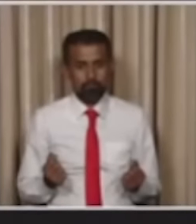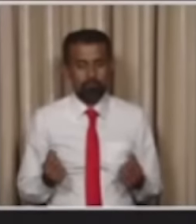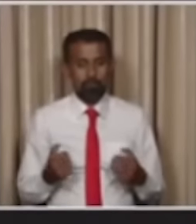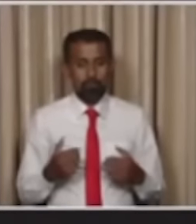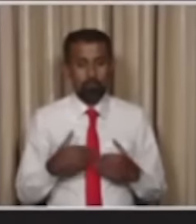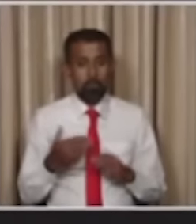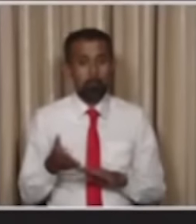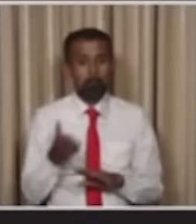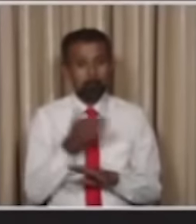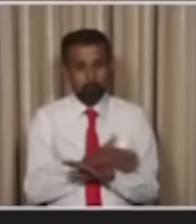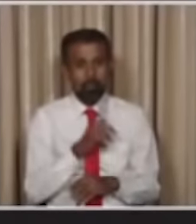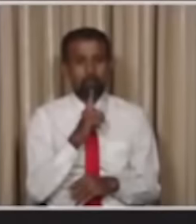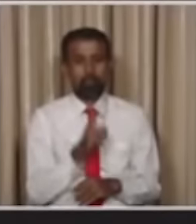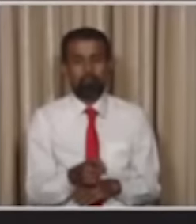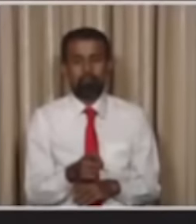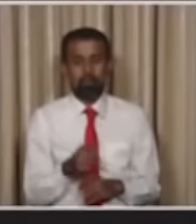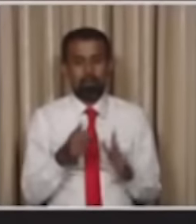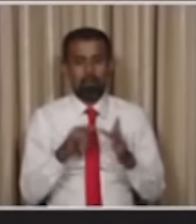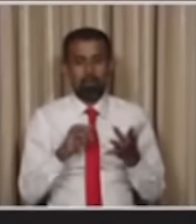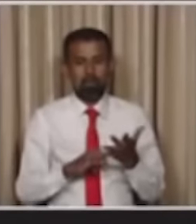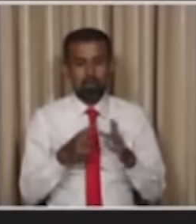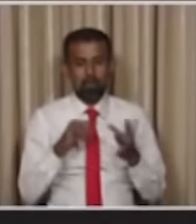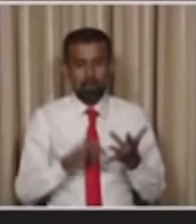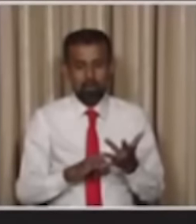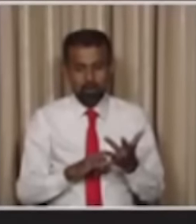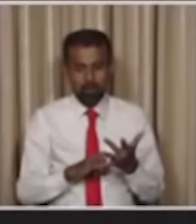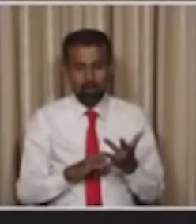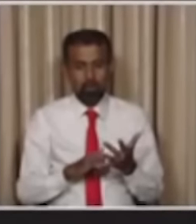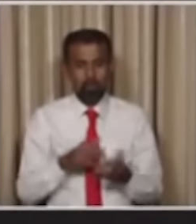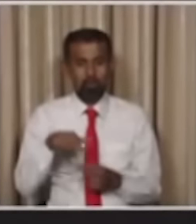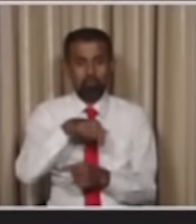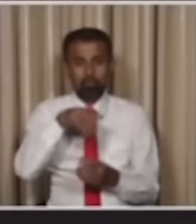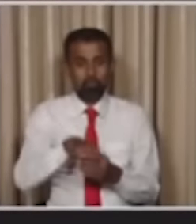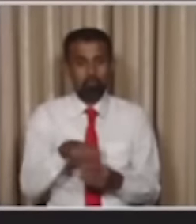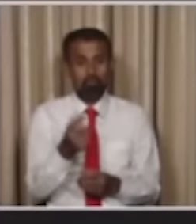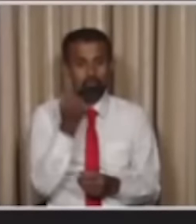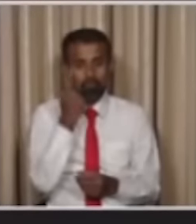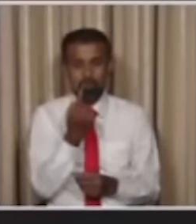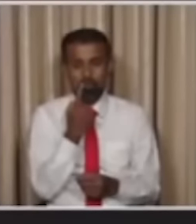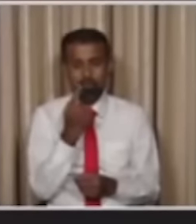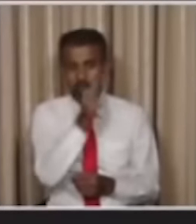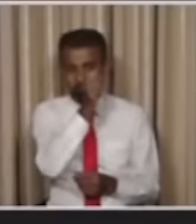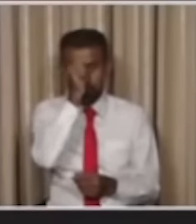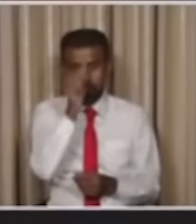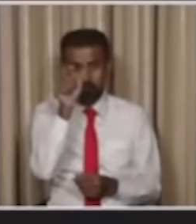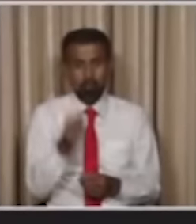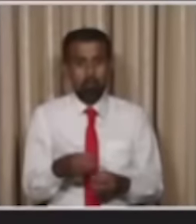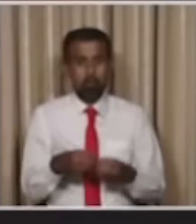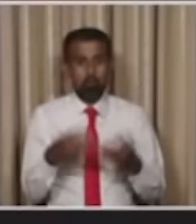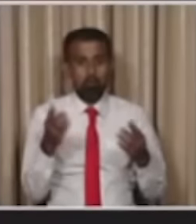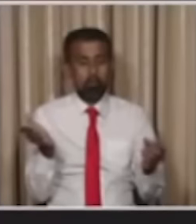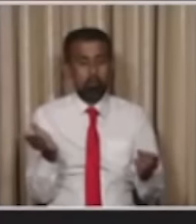මීට පෙරත් කිව්වා ඒ ISIS ත්‍රස්ස මූල ධර්මයන් තුළ ඔවුන් යෝජනා කළේ කතෝලිකයන් මරා දැමීම,